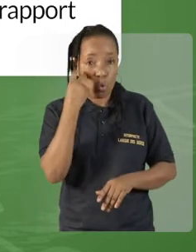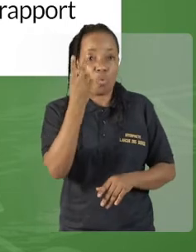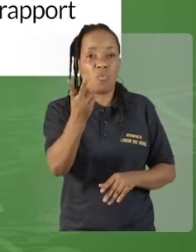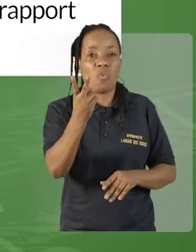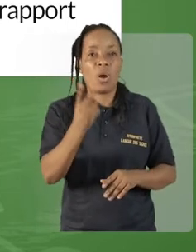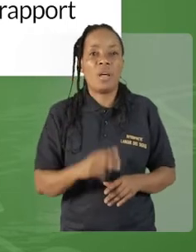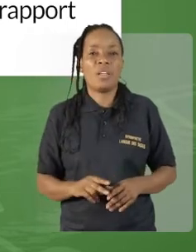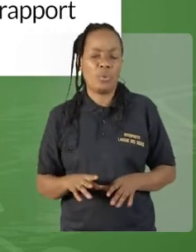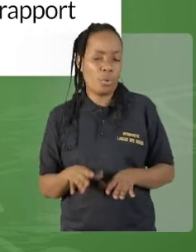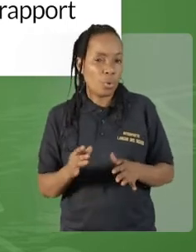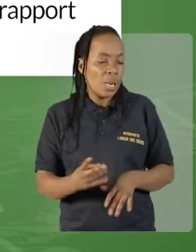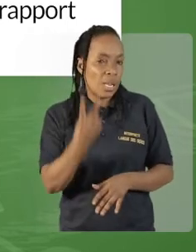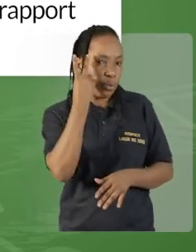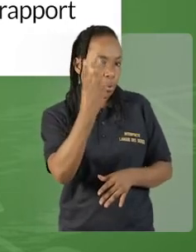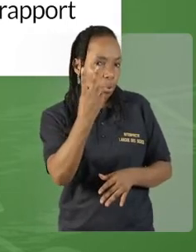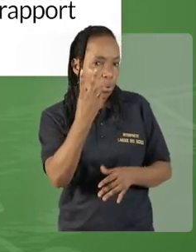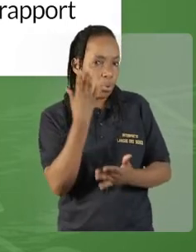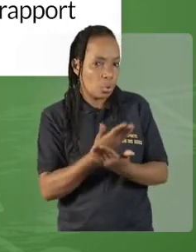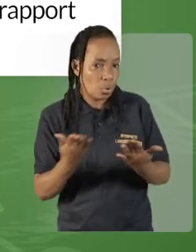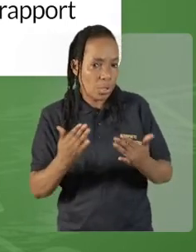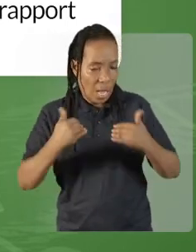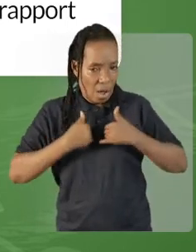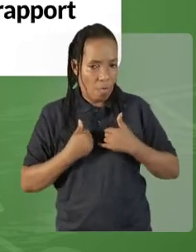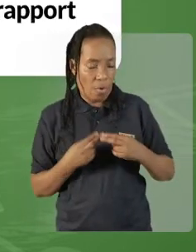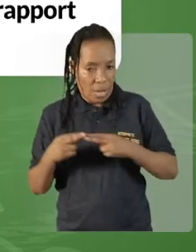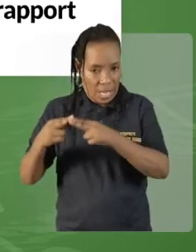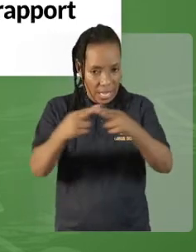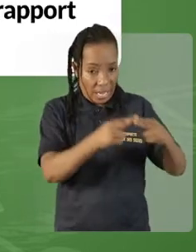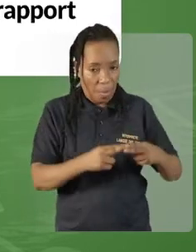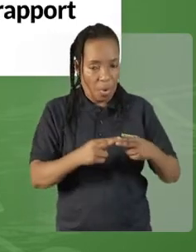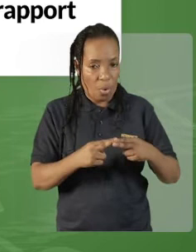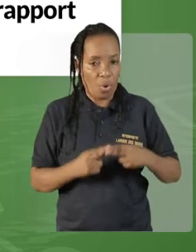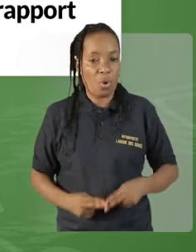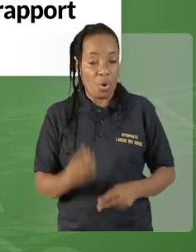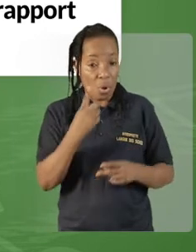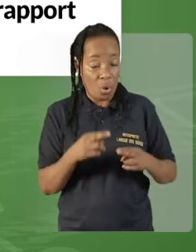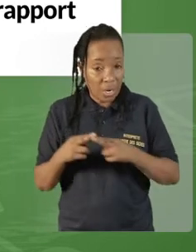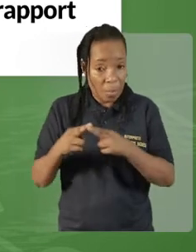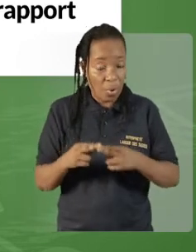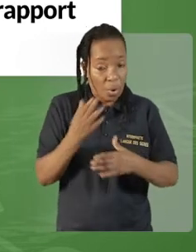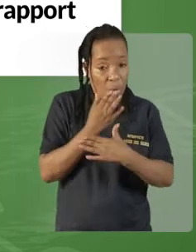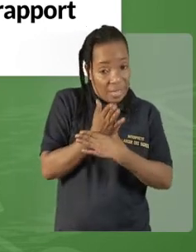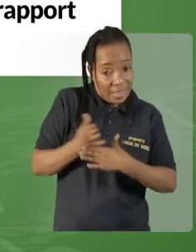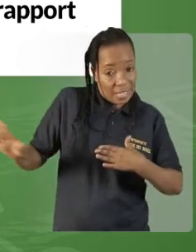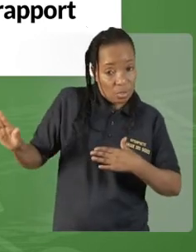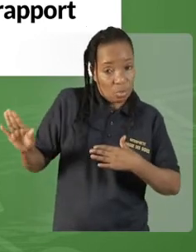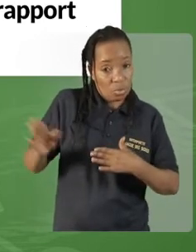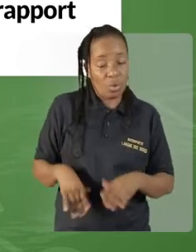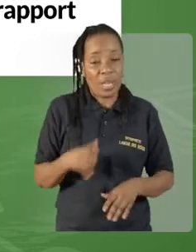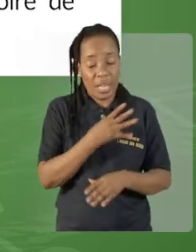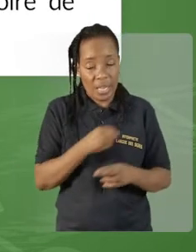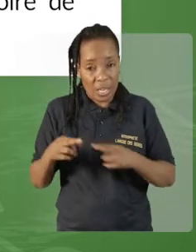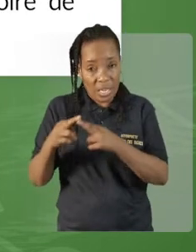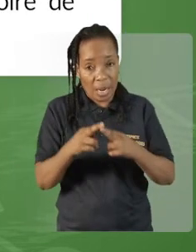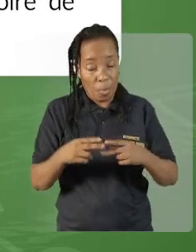qu'elles entretiennent un rapport d'exclusion, un rapport d'opposition même.